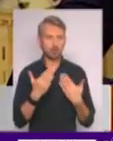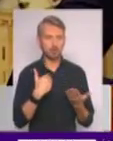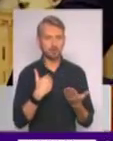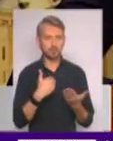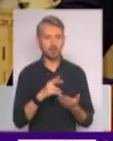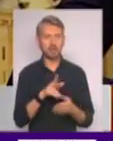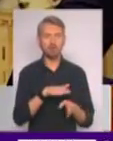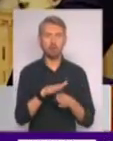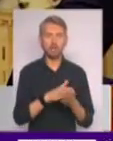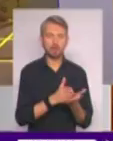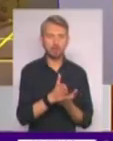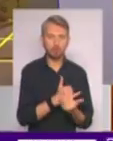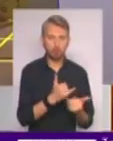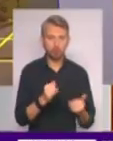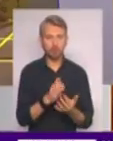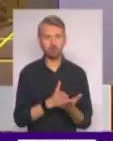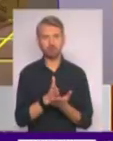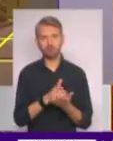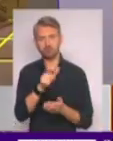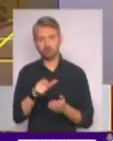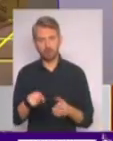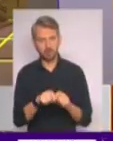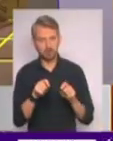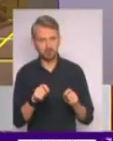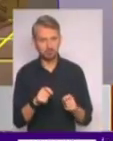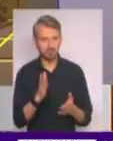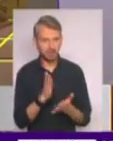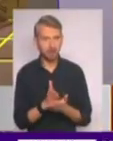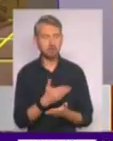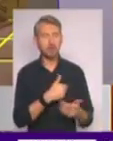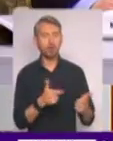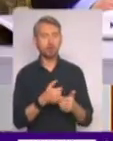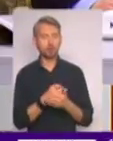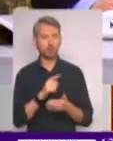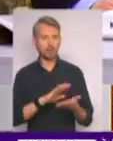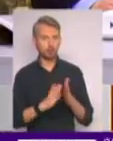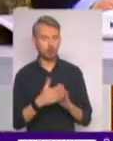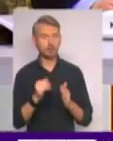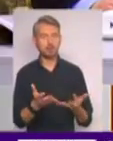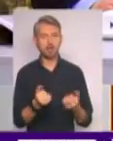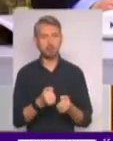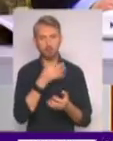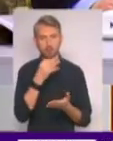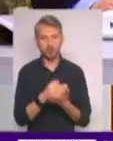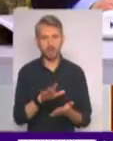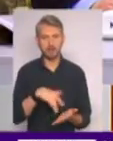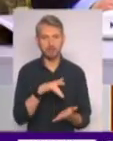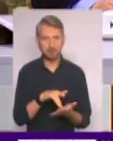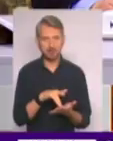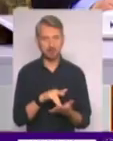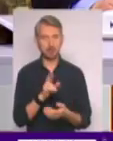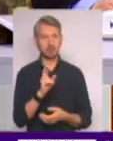як виконавця послуг, і штат створений, і так далі. Ми готуємося до цієї ситуації і беремо відповідальність місто,